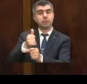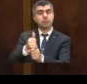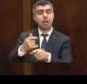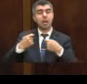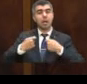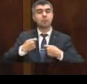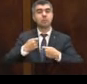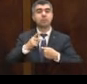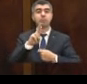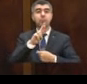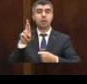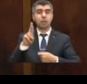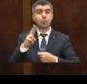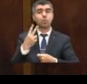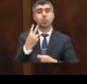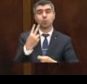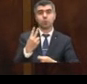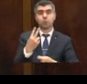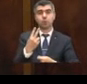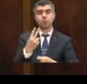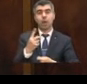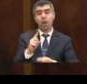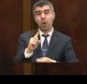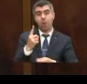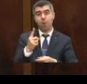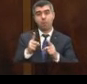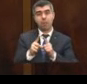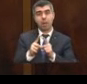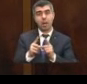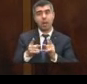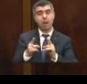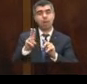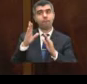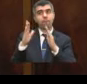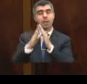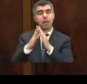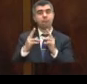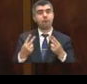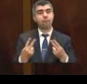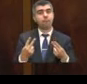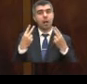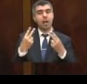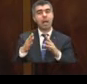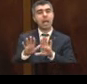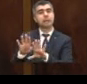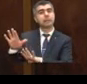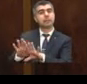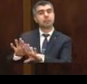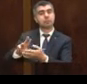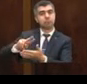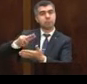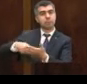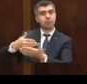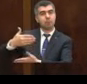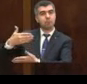شخصيا هذين الحدثين، الأول بالقصر الملكي بأكادير للتوقيع على ميثاق